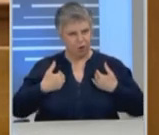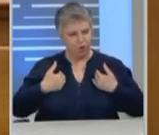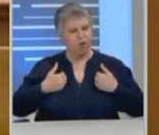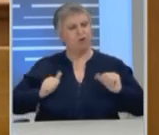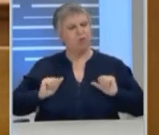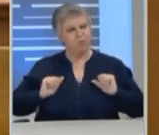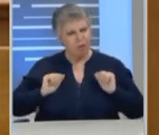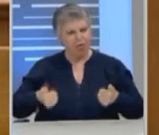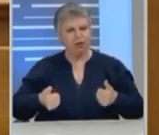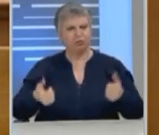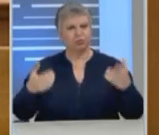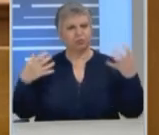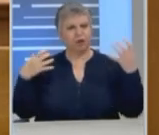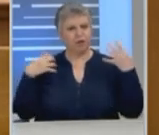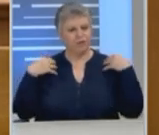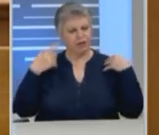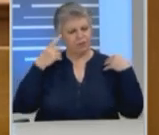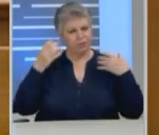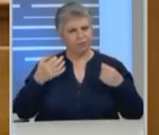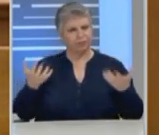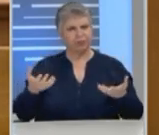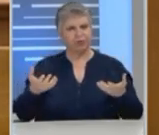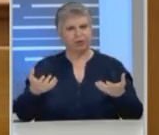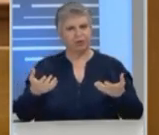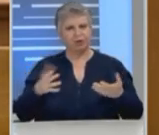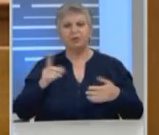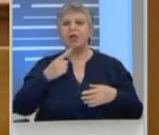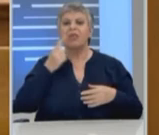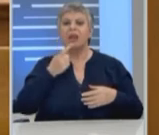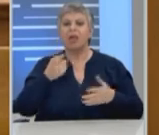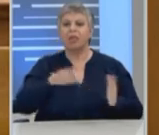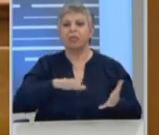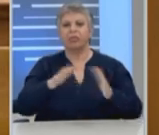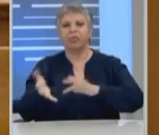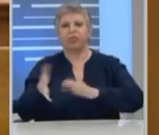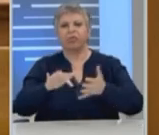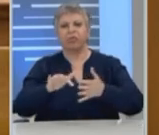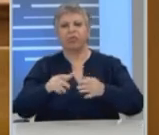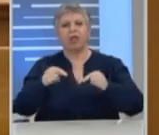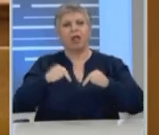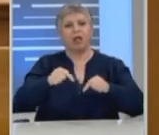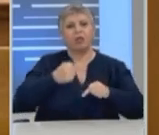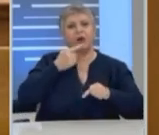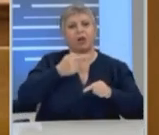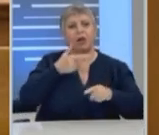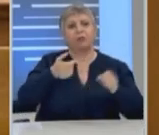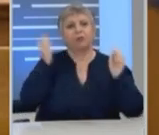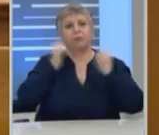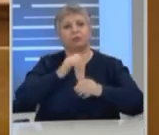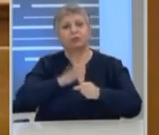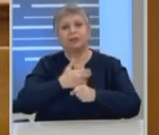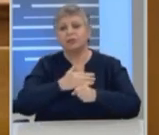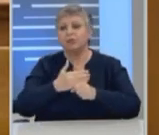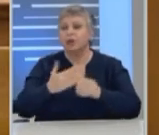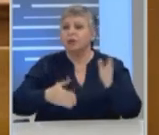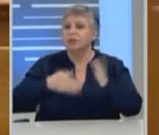παρησία, και δεν τα λέω άλλα μέσα και άλλα έξω, όπως εσείς βγαίνετε μέσα και λέτε καταστρεφόμαστε, αλλά πάτε στο LSE και